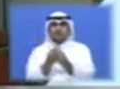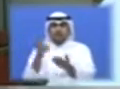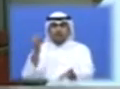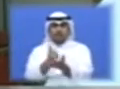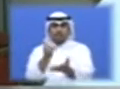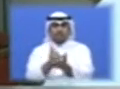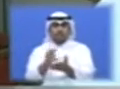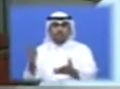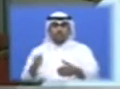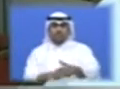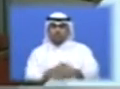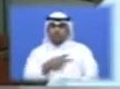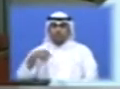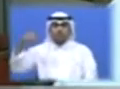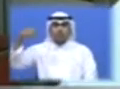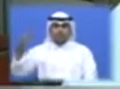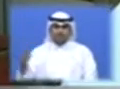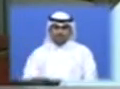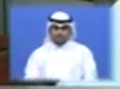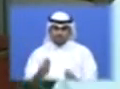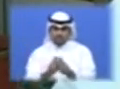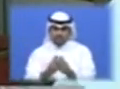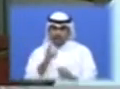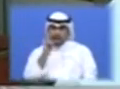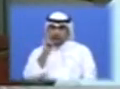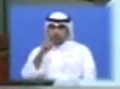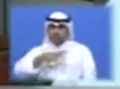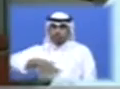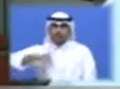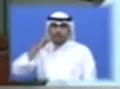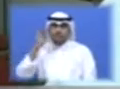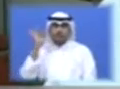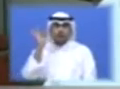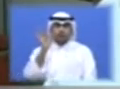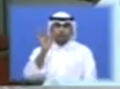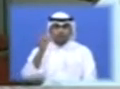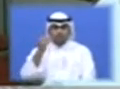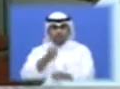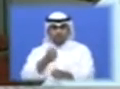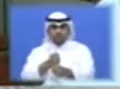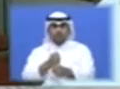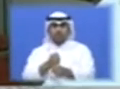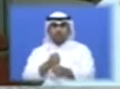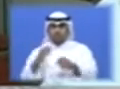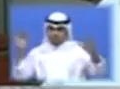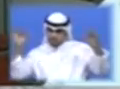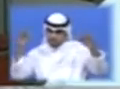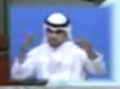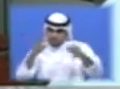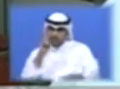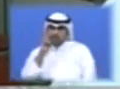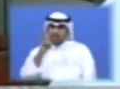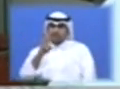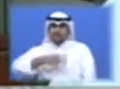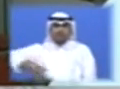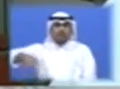ودعم هذه المنظومة المهمة في مجال الإعلام، أيضا من خلال هذا التواجد الجميل من المشرق